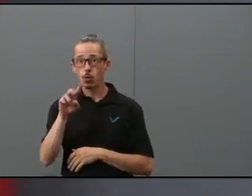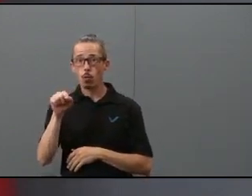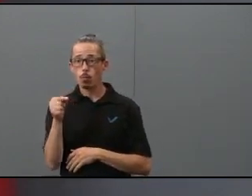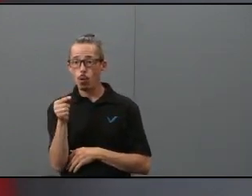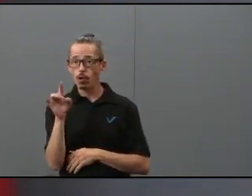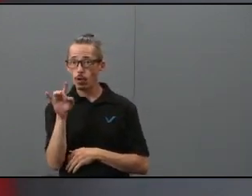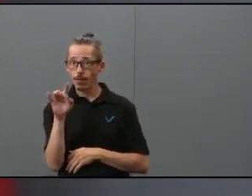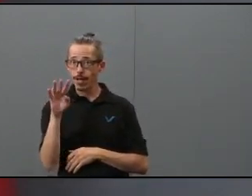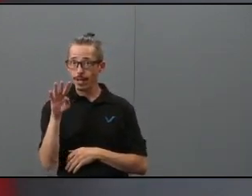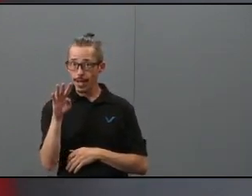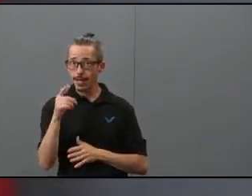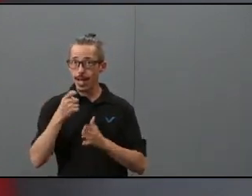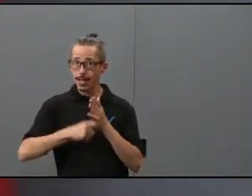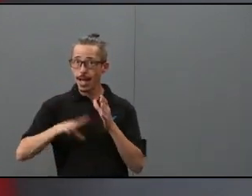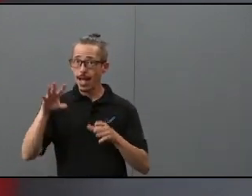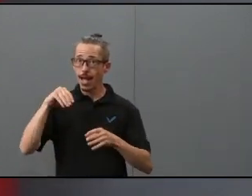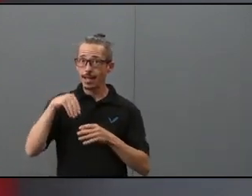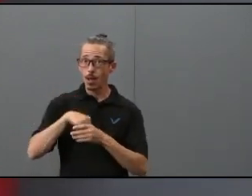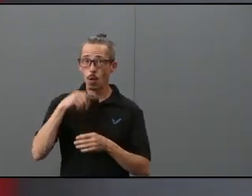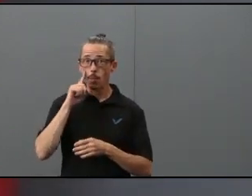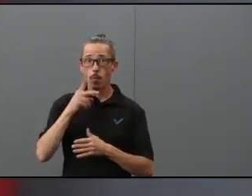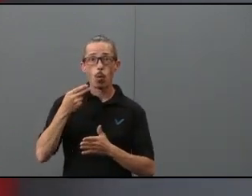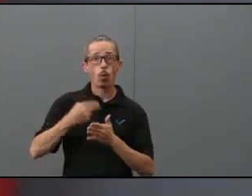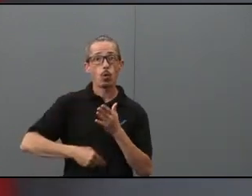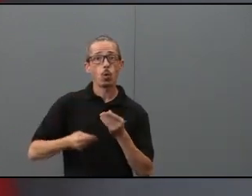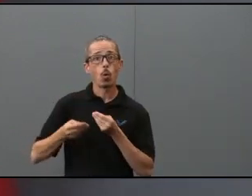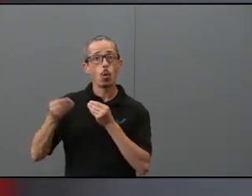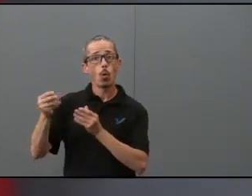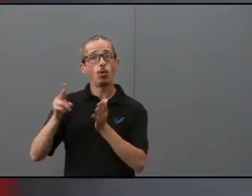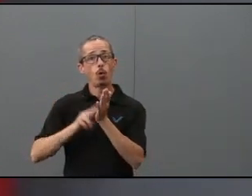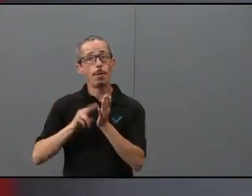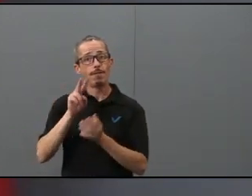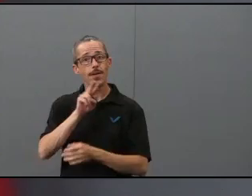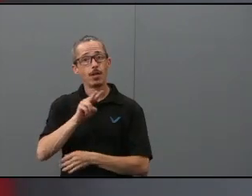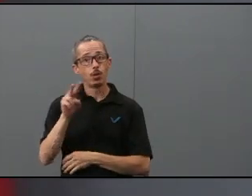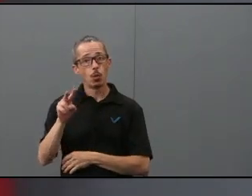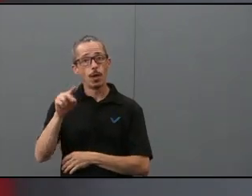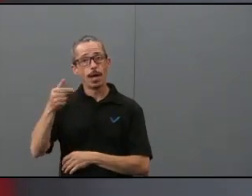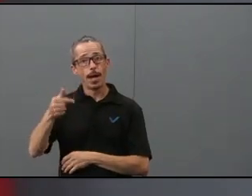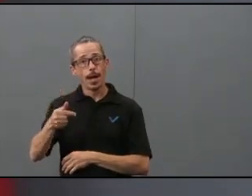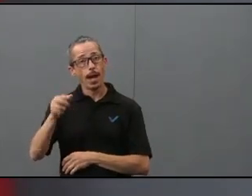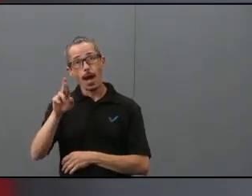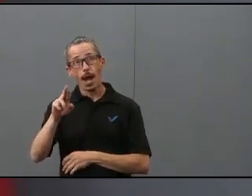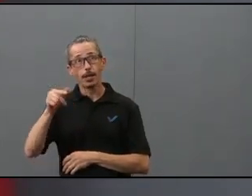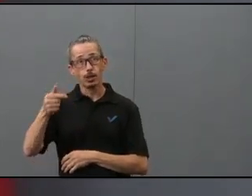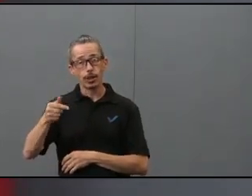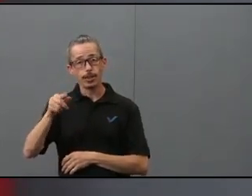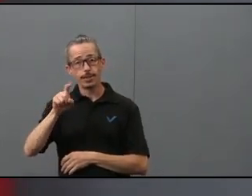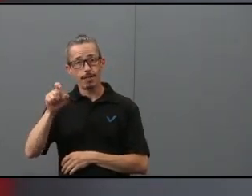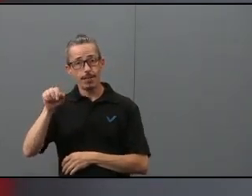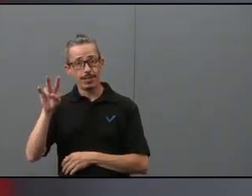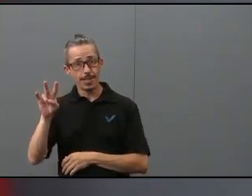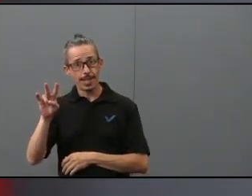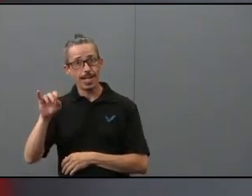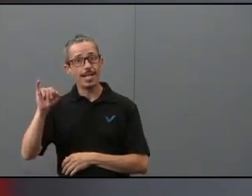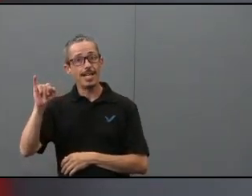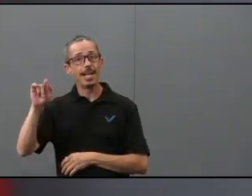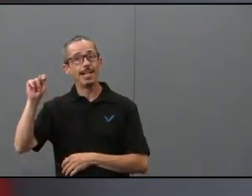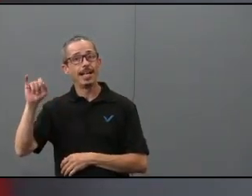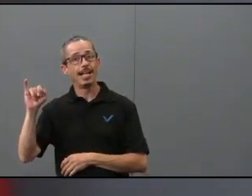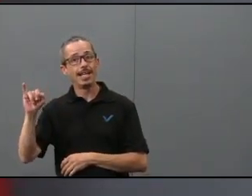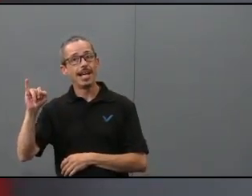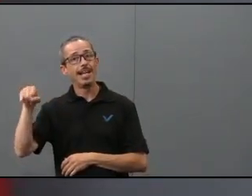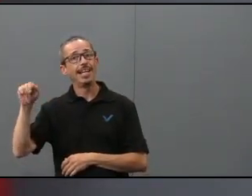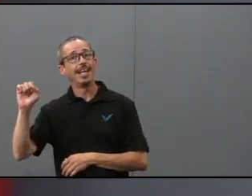145842,84 taxe incluse pour le contrat 2022 RG 1227 à iti